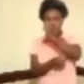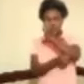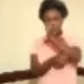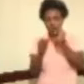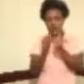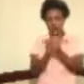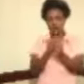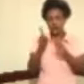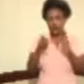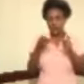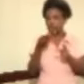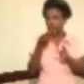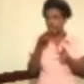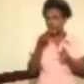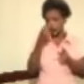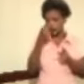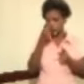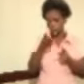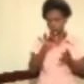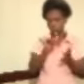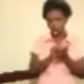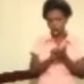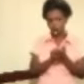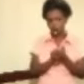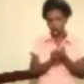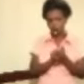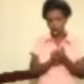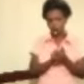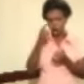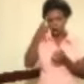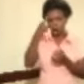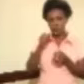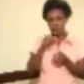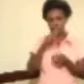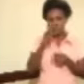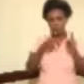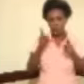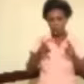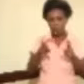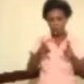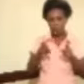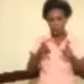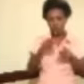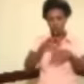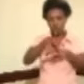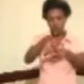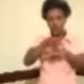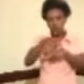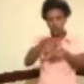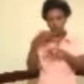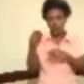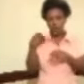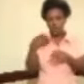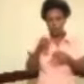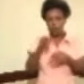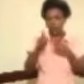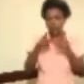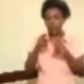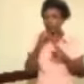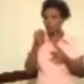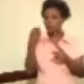Et public là, en tout cas moi-même, je n'ai pas de guetter en bas, mais cependant, il y a des gens qui étaient guetter en bas, qui étaient des propriétés plutôt, et qui n'étaient pas